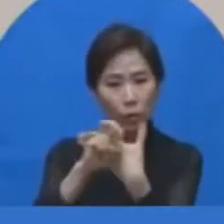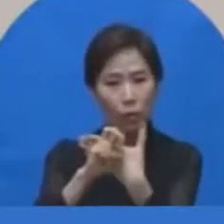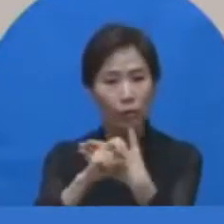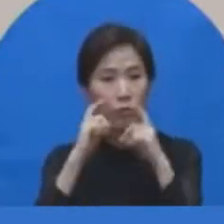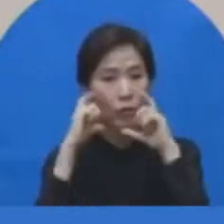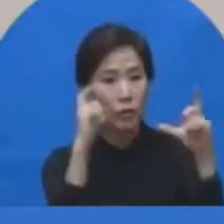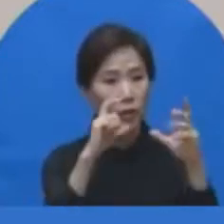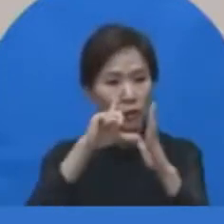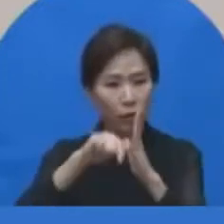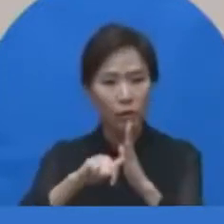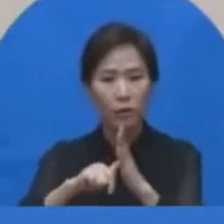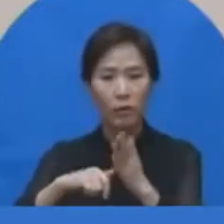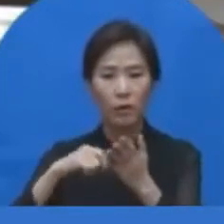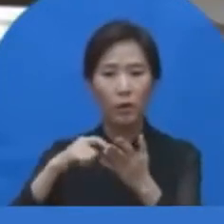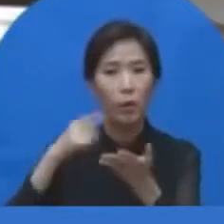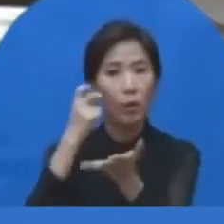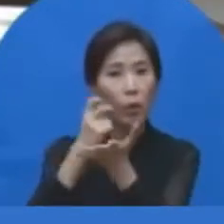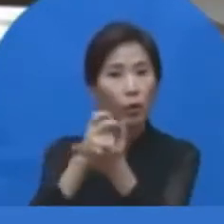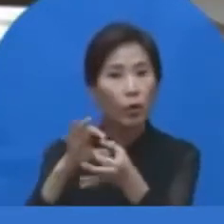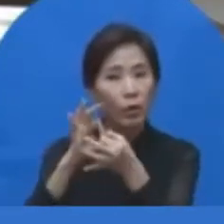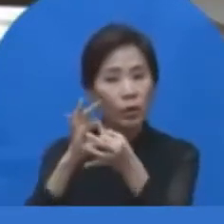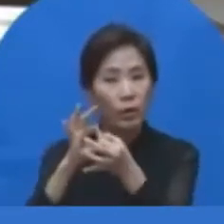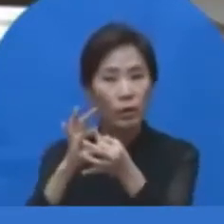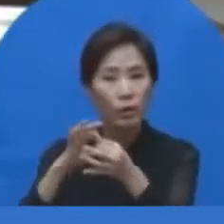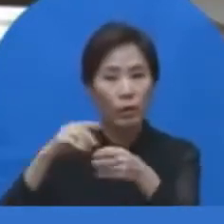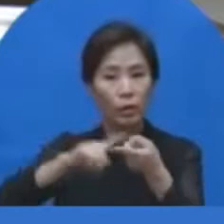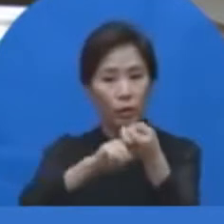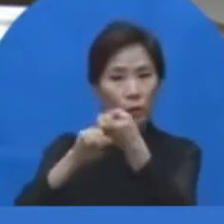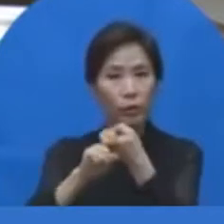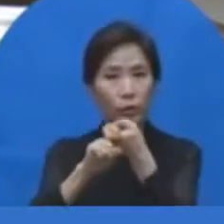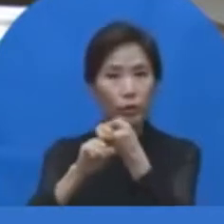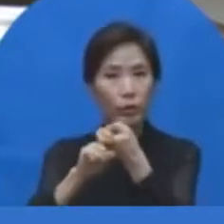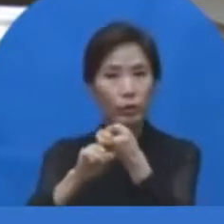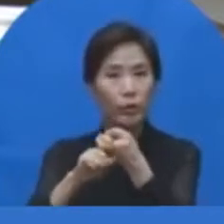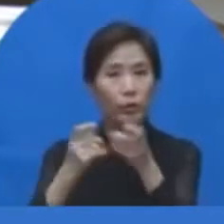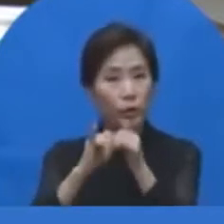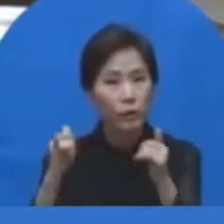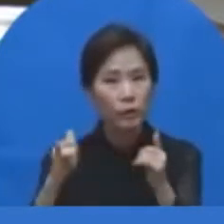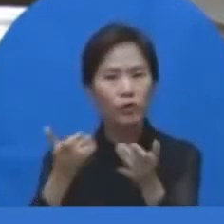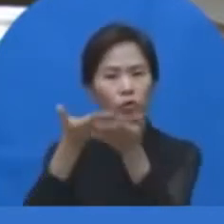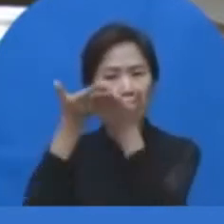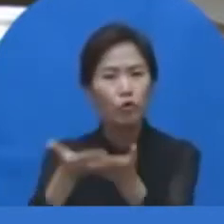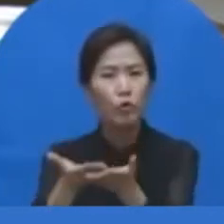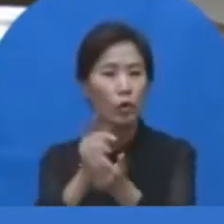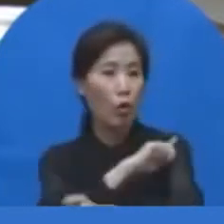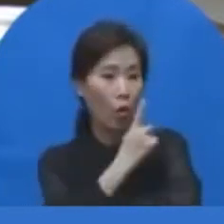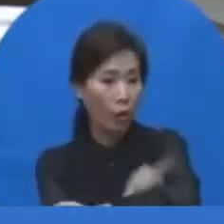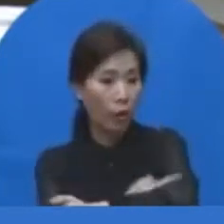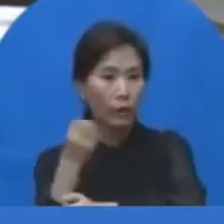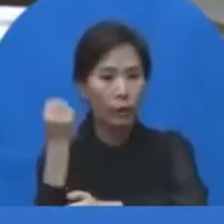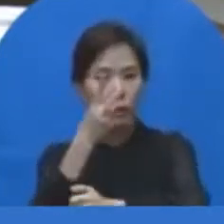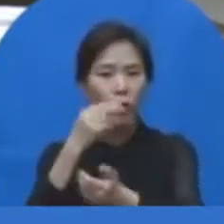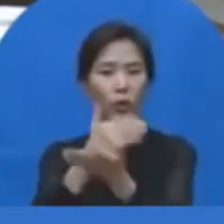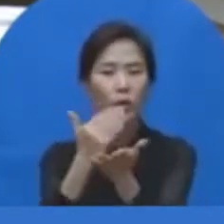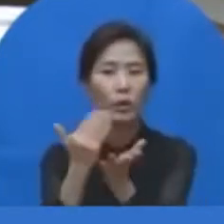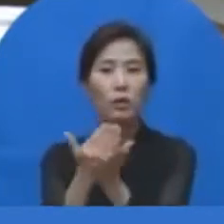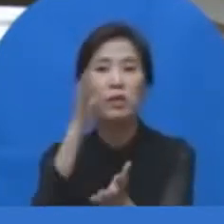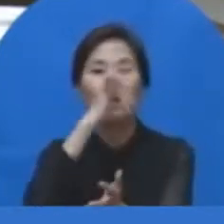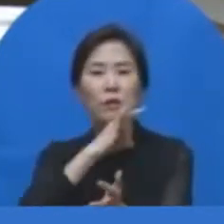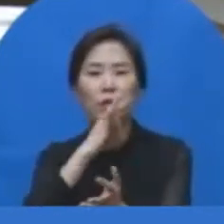법내 노조는 노동상권 행사를 위해서 항류하던 핵심적인 권리와 재반 이익을